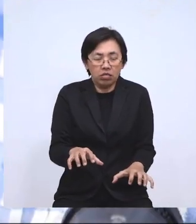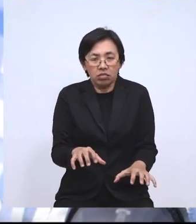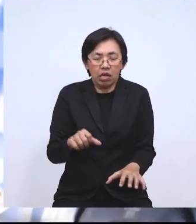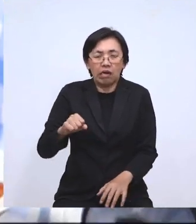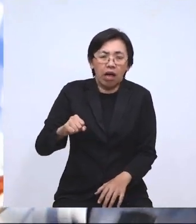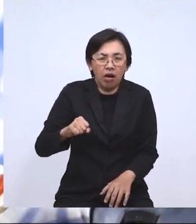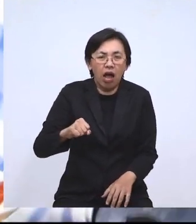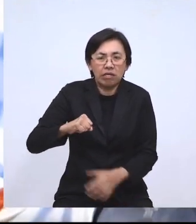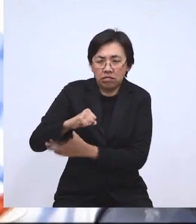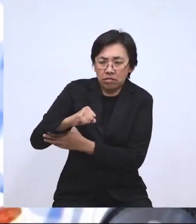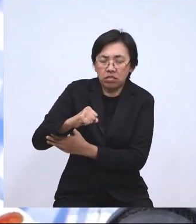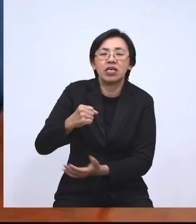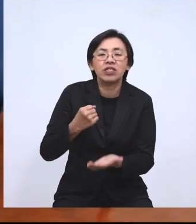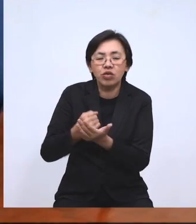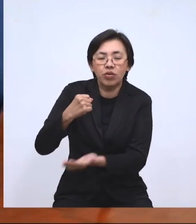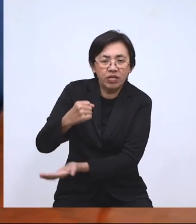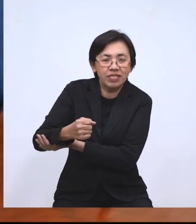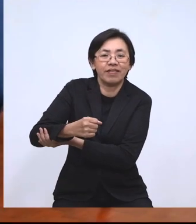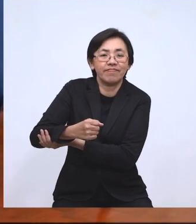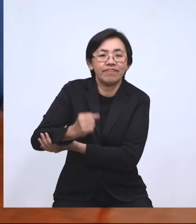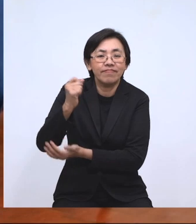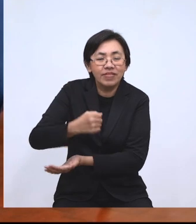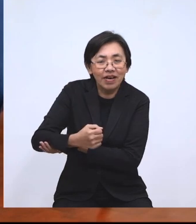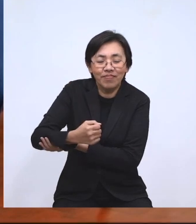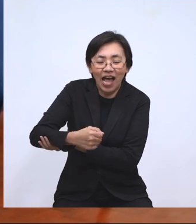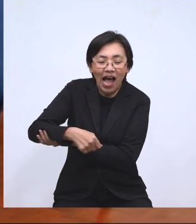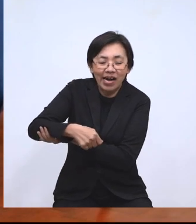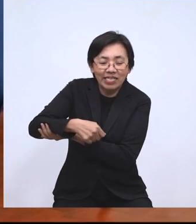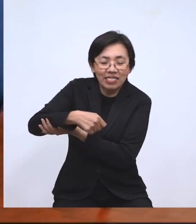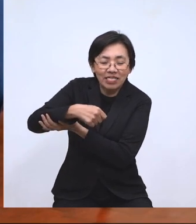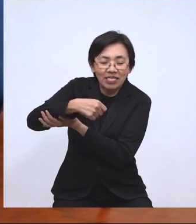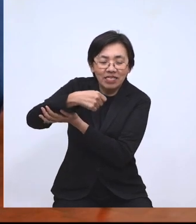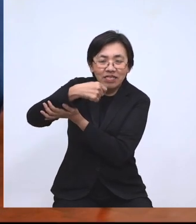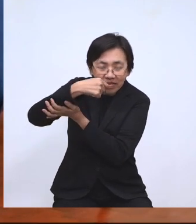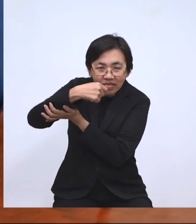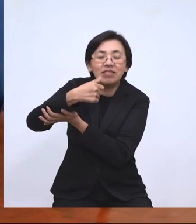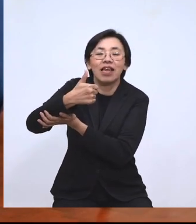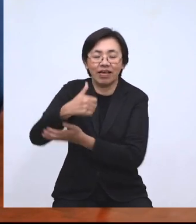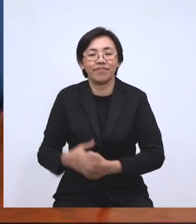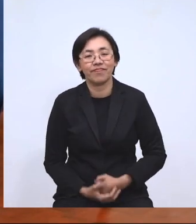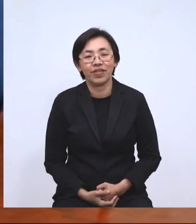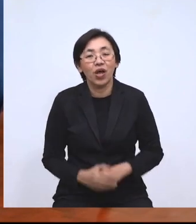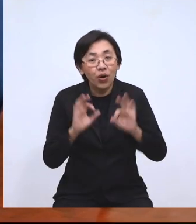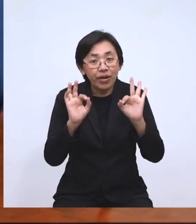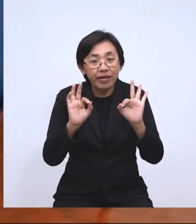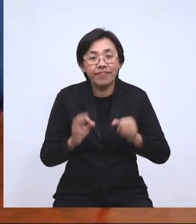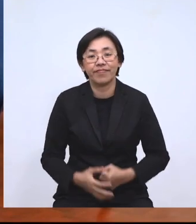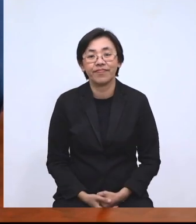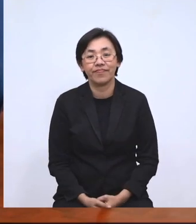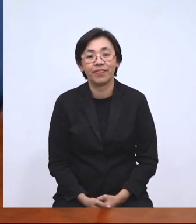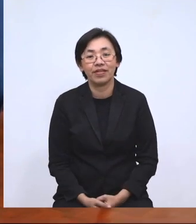การเกรงคุณน้ำหวานก็จะออกแรงในการจับเนี่ยค่อนข้างเยอะเพื่อจะเอามือน้องเนี่ยขึ้นไปเพื่อจะเอาอาหารเข้าปากโอเค